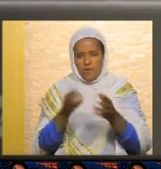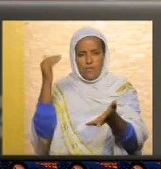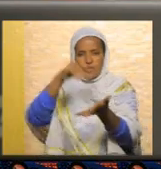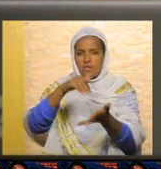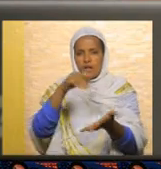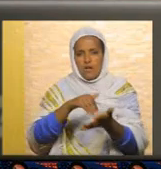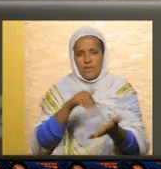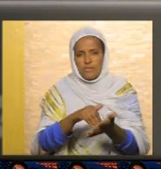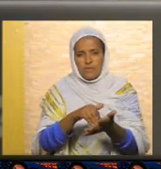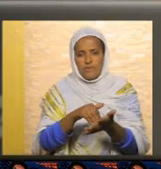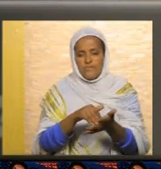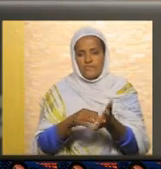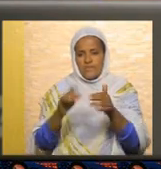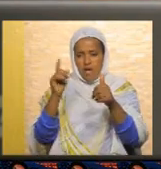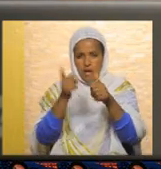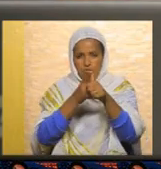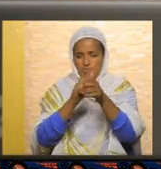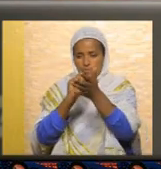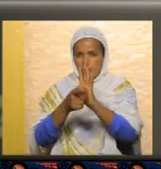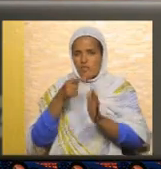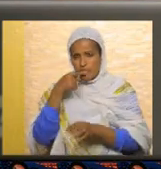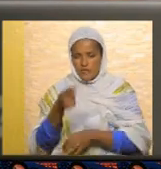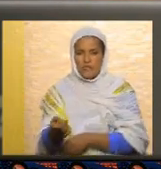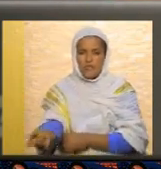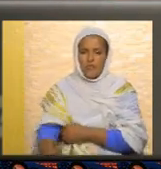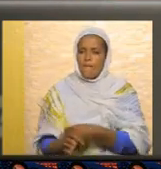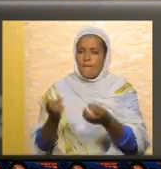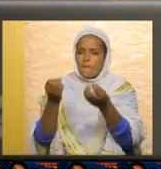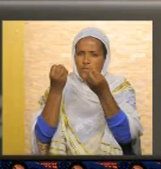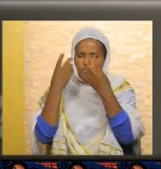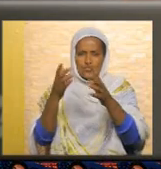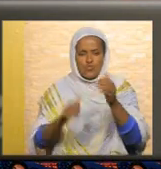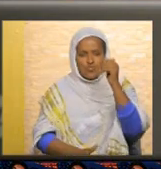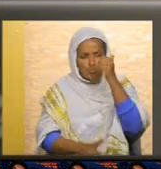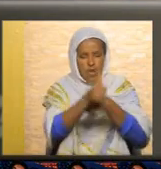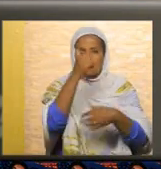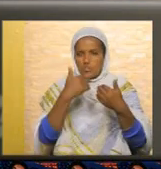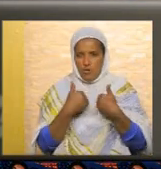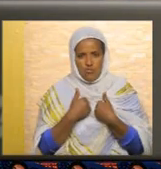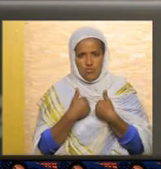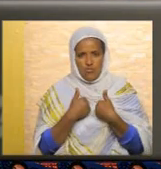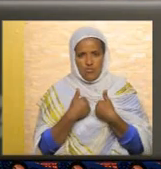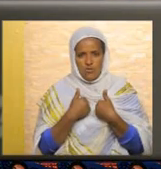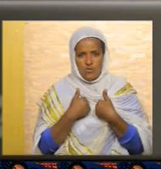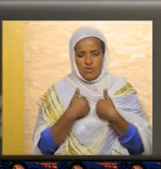በጣም በተደጋጋሚ አንዱ ምሳሌ ነው የምነግራችሁ። ብዙ አይነት ጥቃቶች